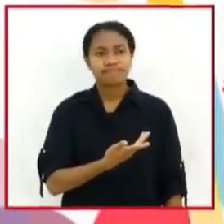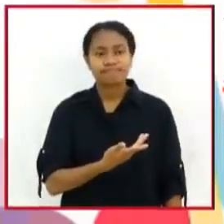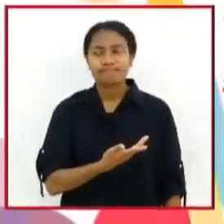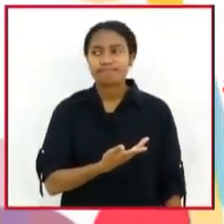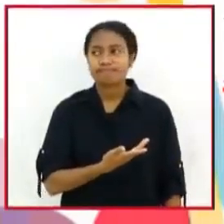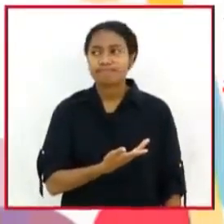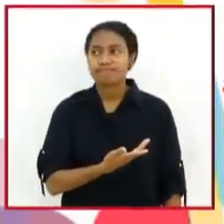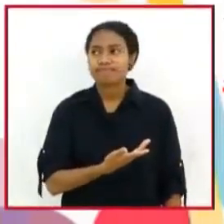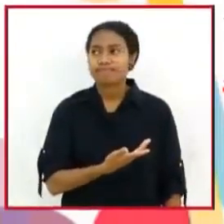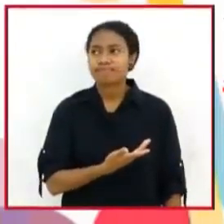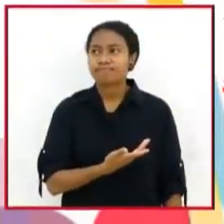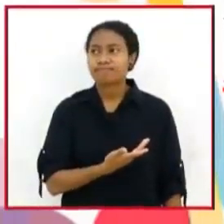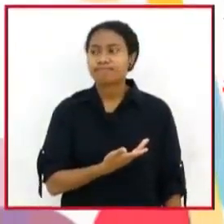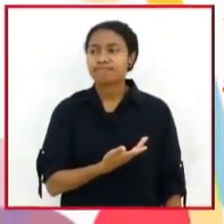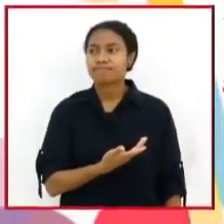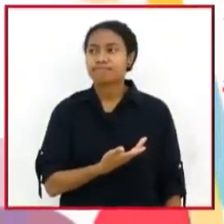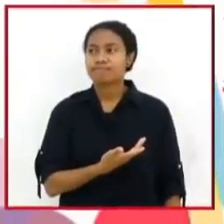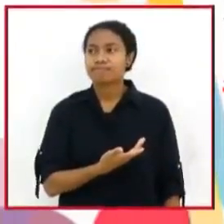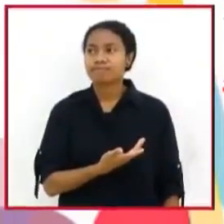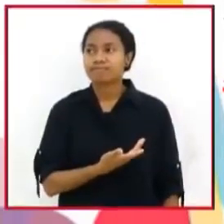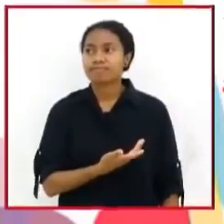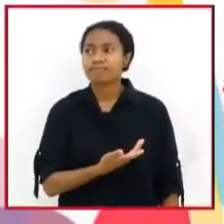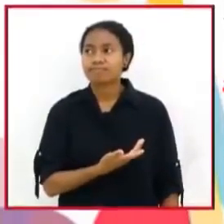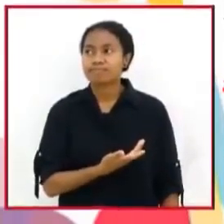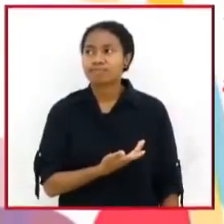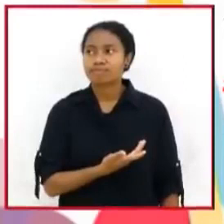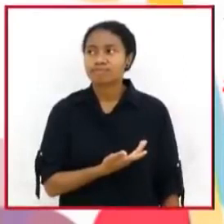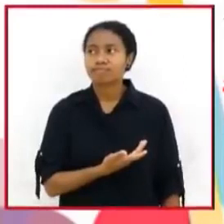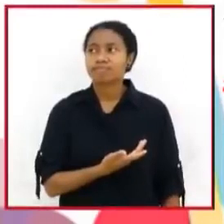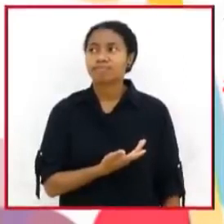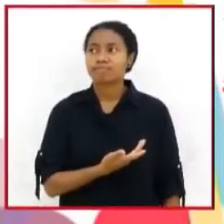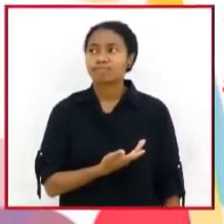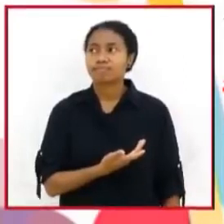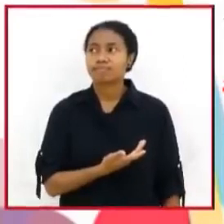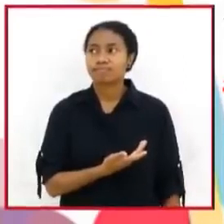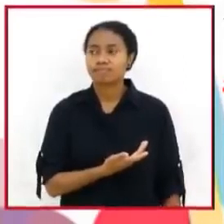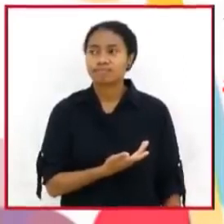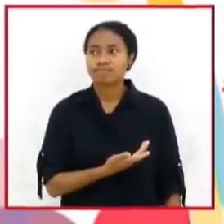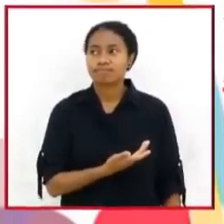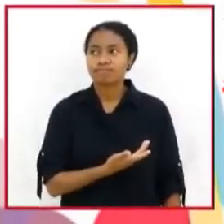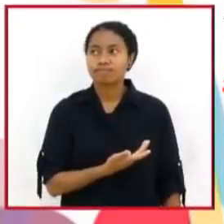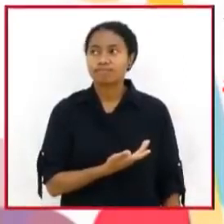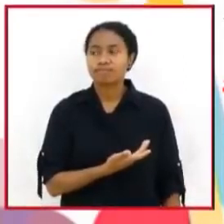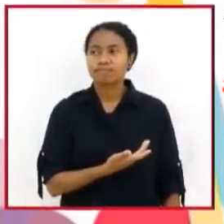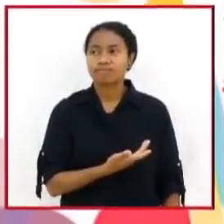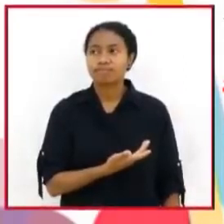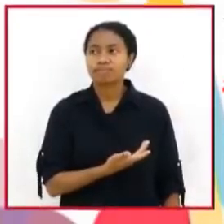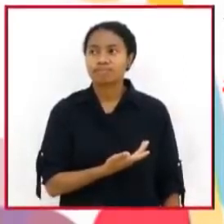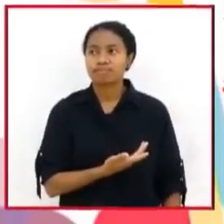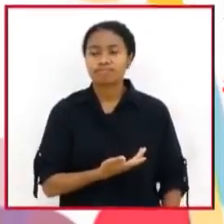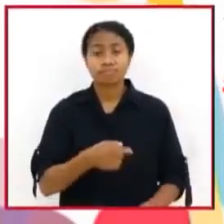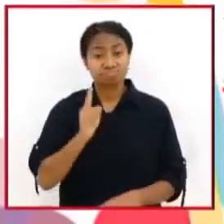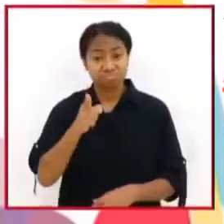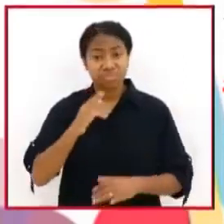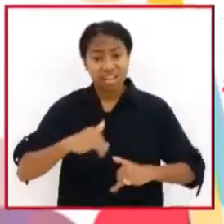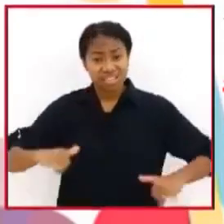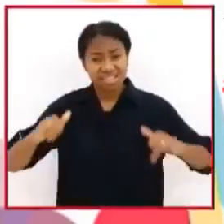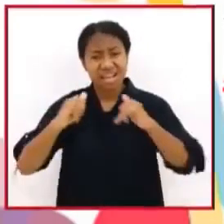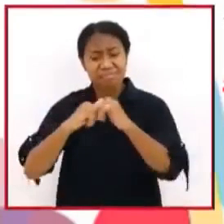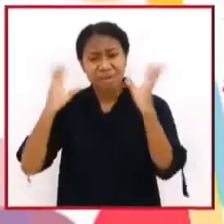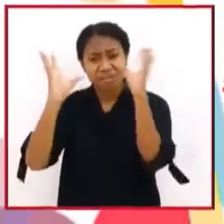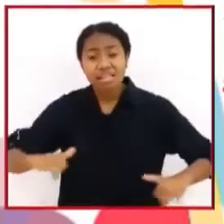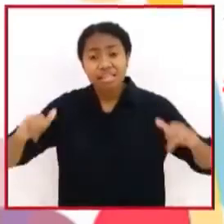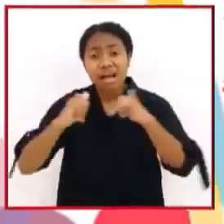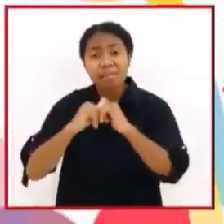aku ini maka jawab Simon Petrus Engkau adalah Mesias Anak Allah yang hidup persis seperti yang